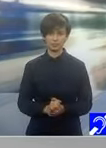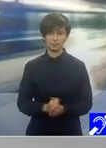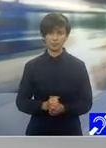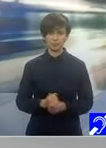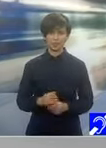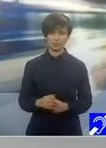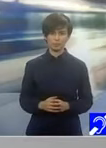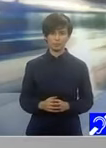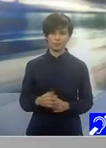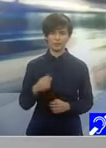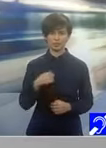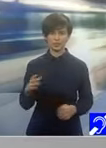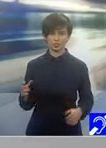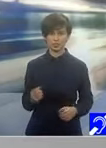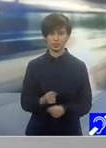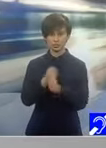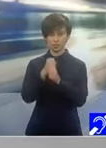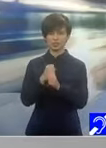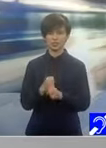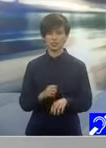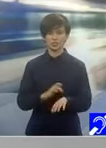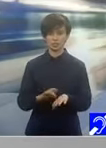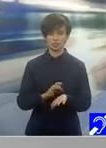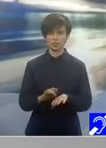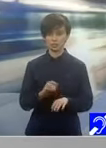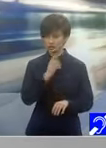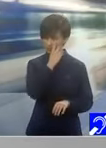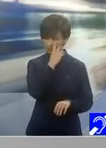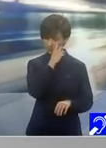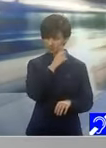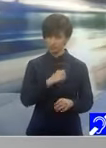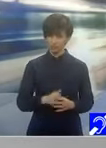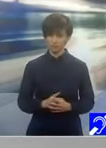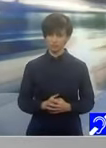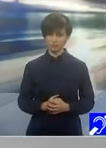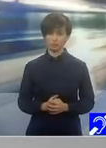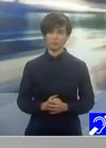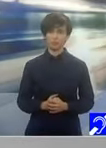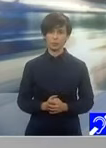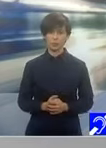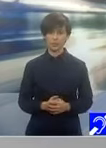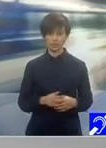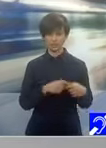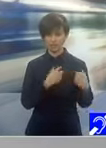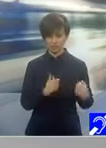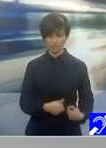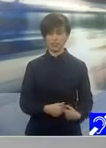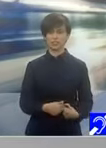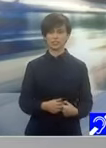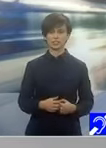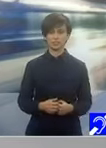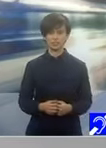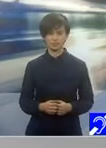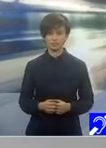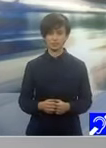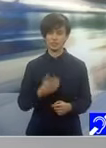continuă, încercăm să salvăm acest monument istoric și toți cei care doresc să ne sprijine, pe de o